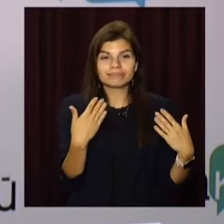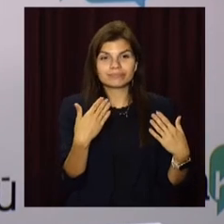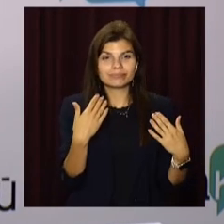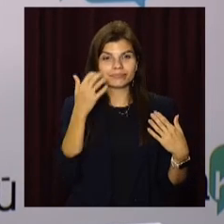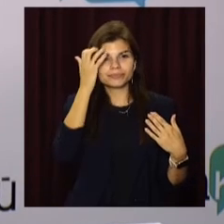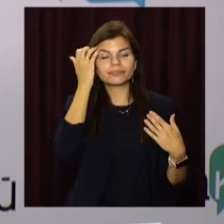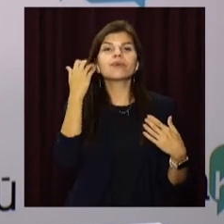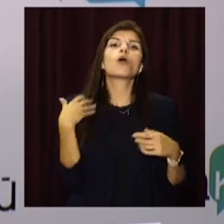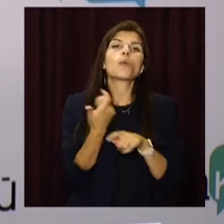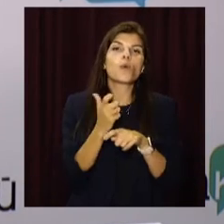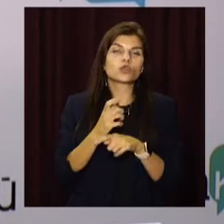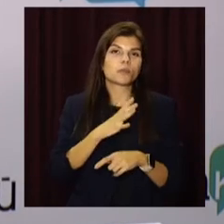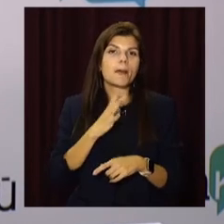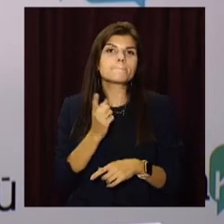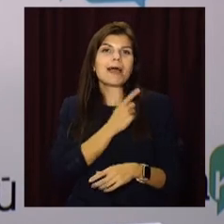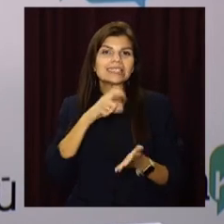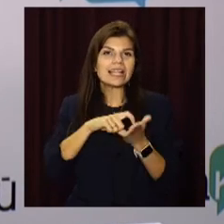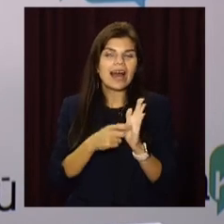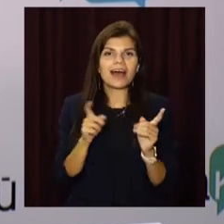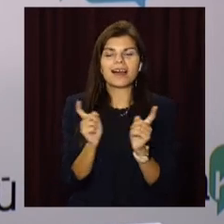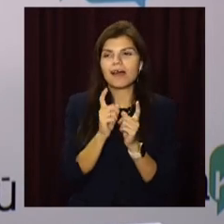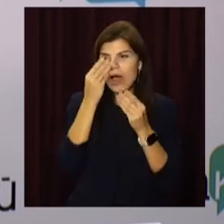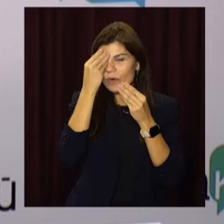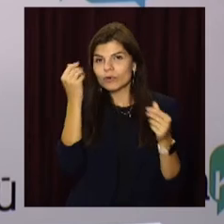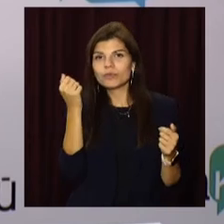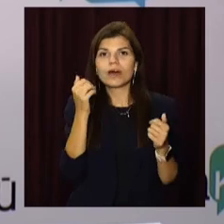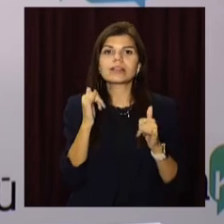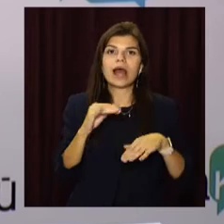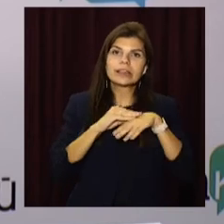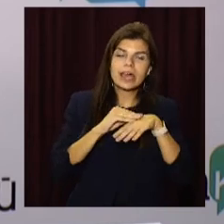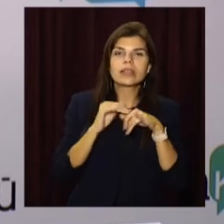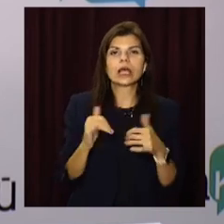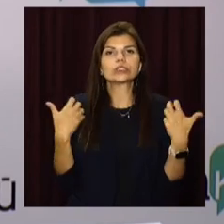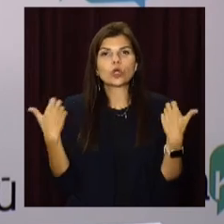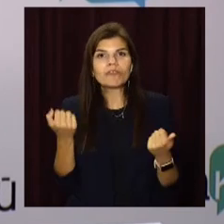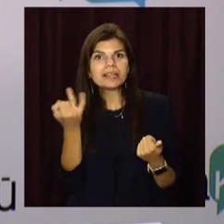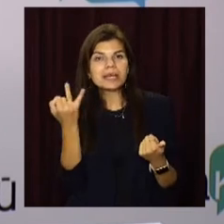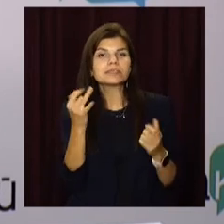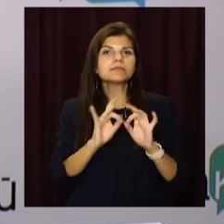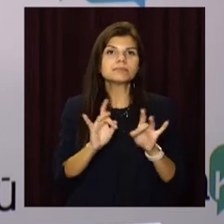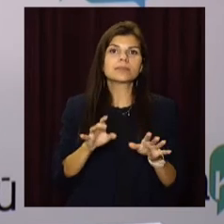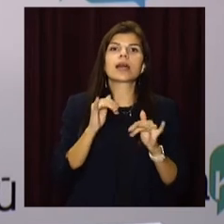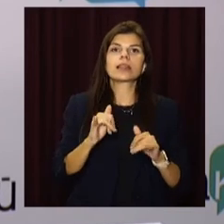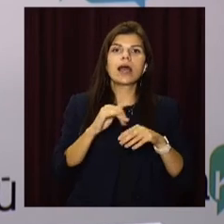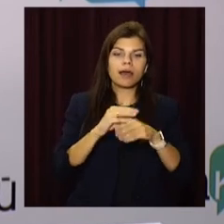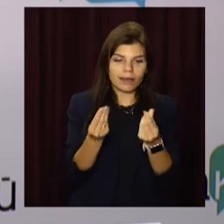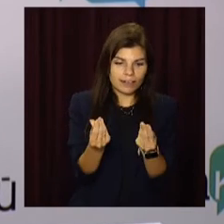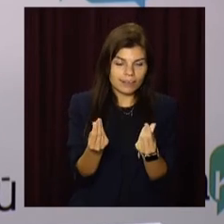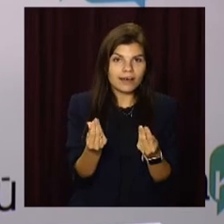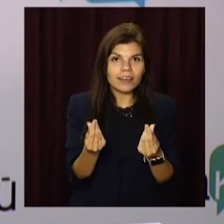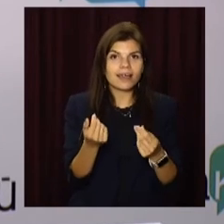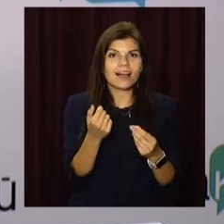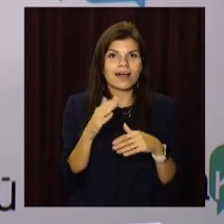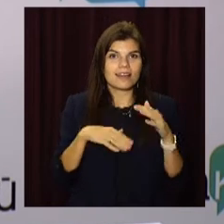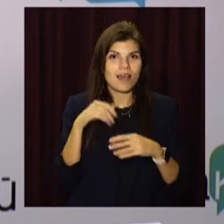Розбавили більше майстер-класами, щоб було і для тіла, для здоров'я, для тактильного щось, для рук,